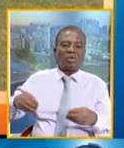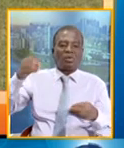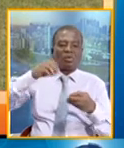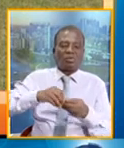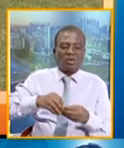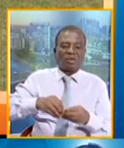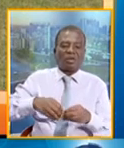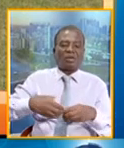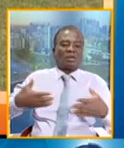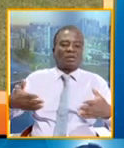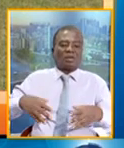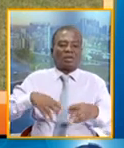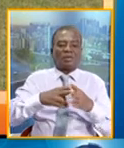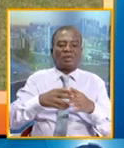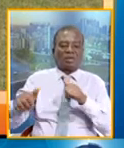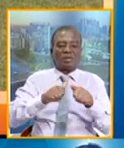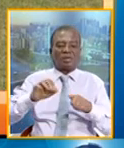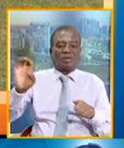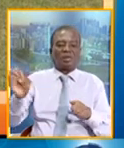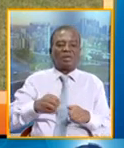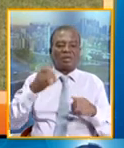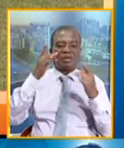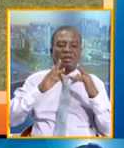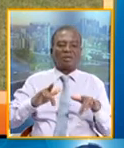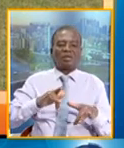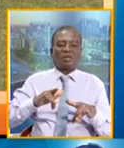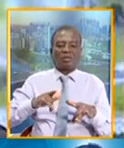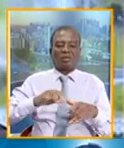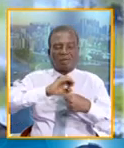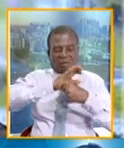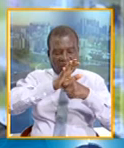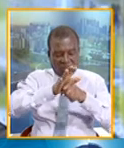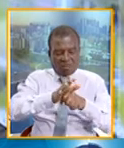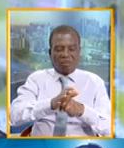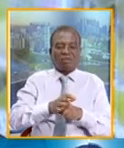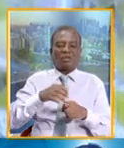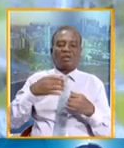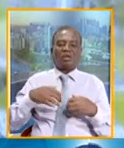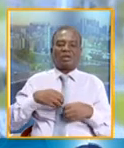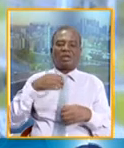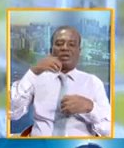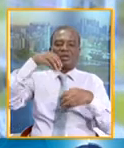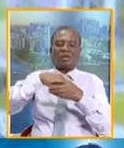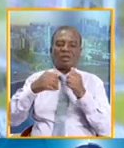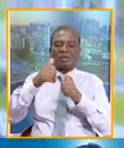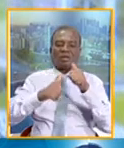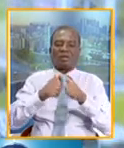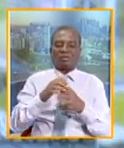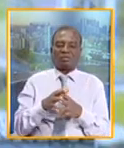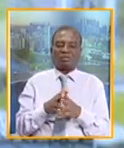et faciliter la reprise des activités en cette crise sanitaire de Covid-19, une lutte dans laquelle la Côte d'Ivoire est engagée. Mamadou